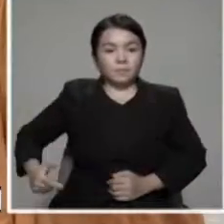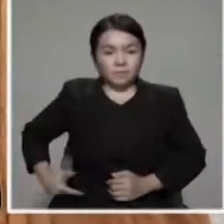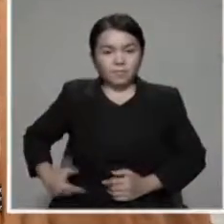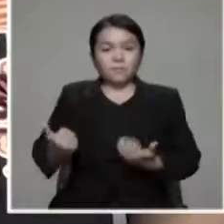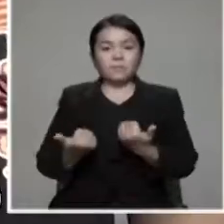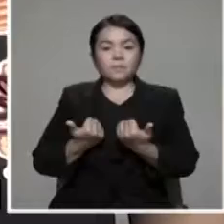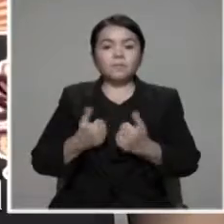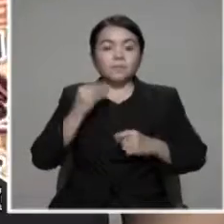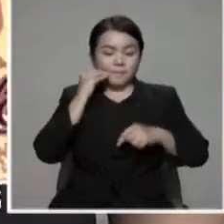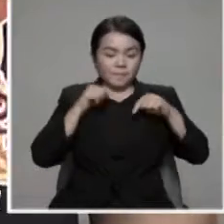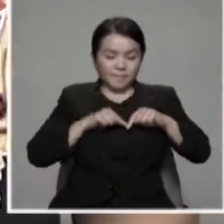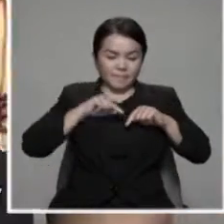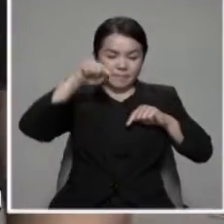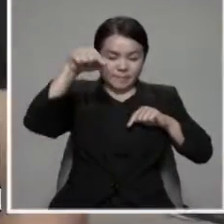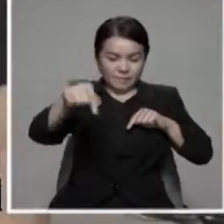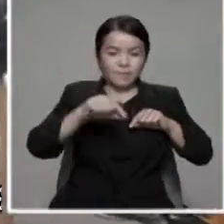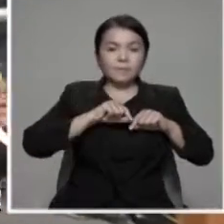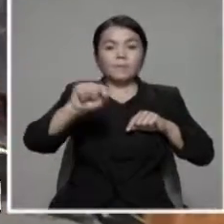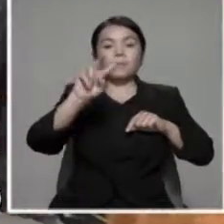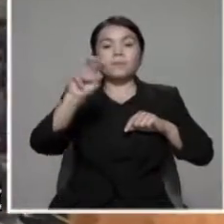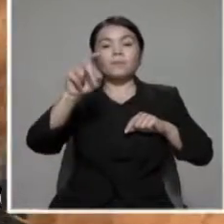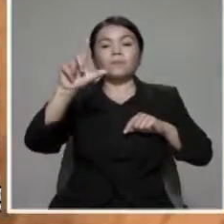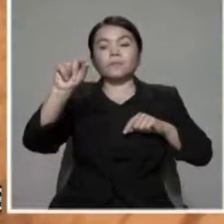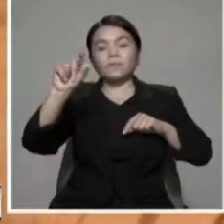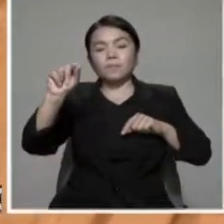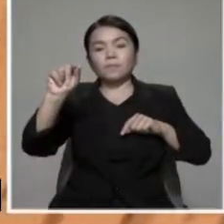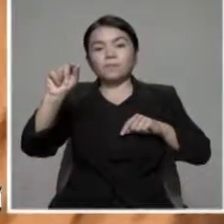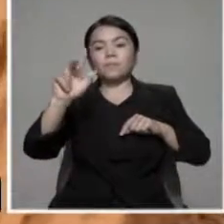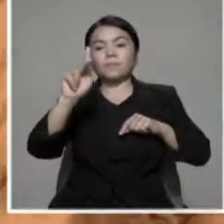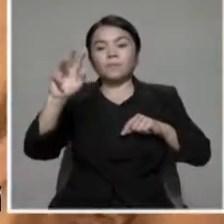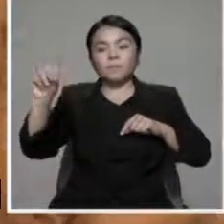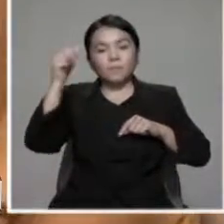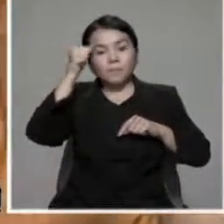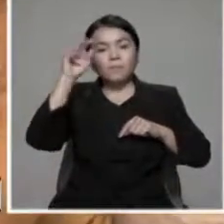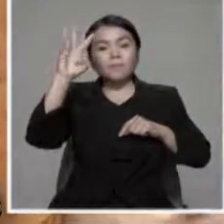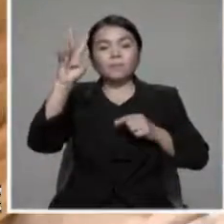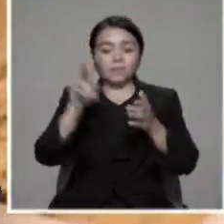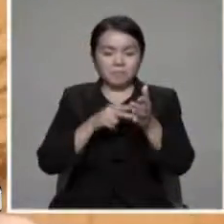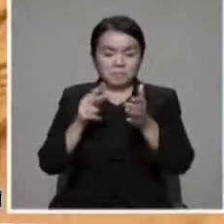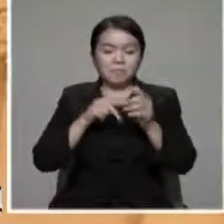มระยะทางทั้งสิ้น220 กิโลเมตรโดยใช้เวลาวิ่งทั้งหมด4 วันด้วยกันครับ